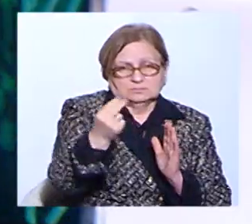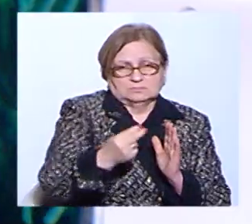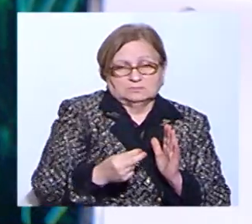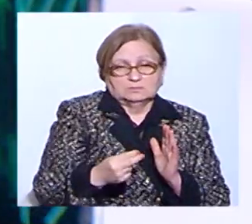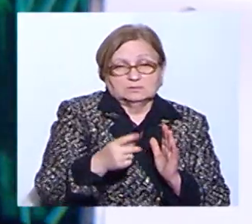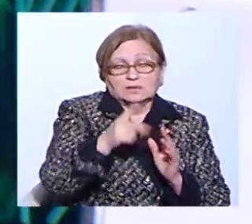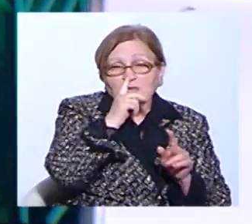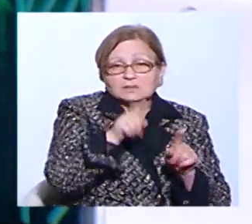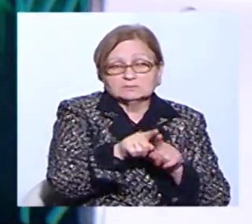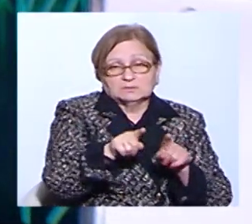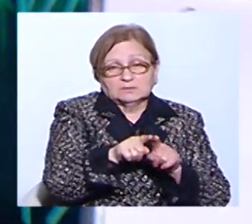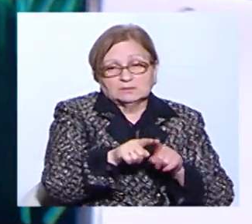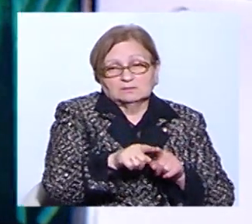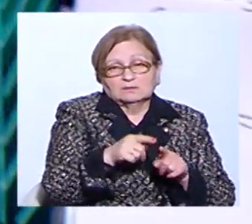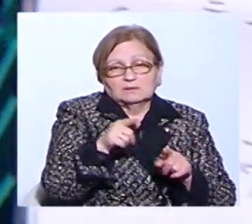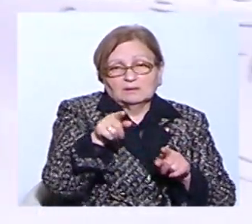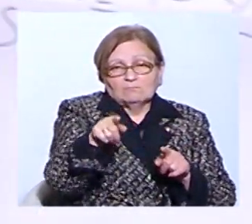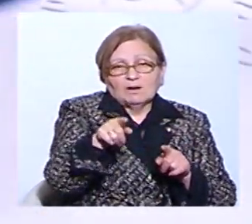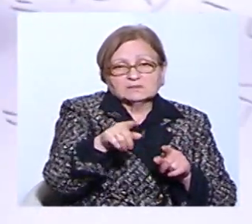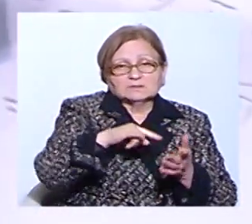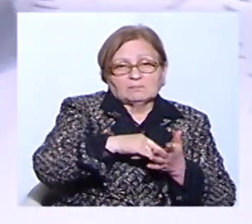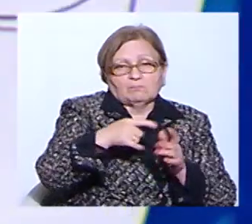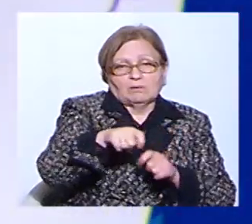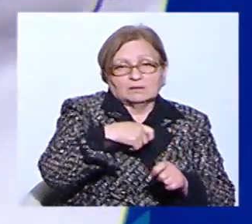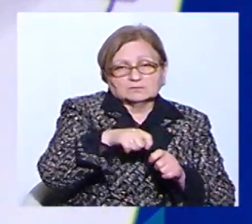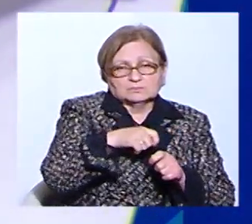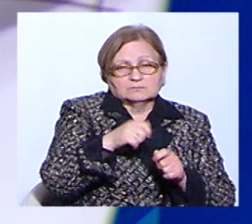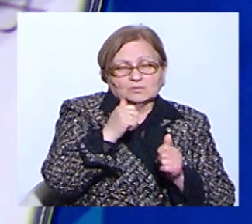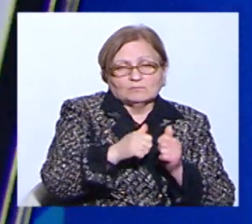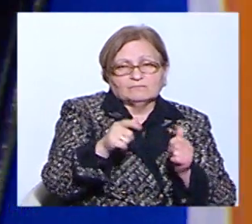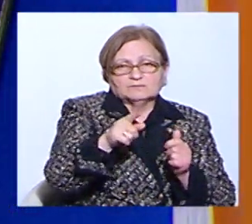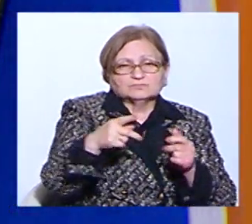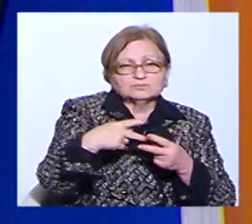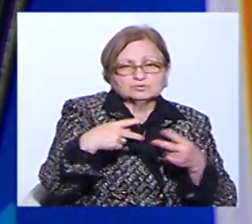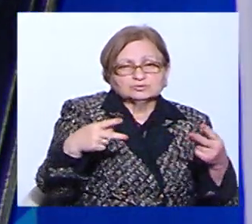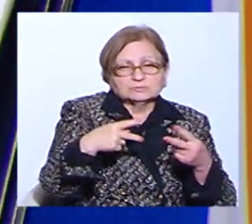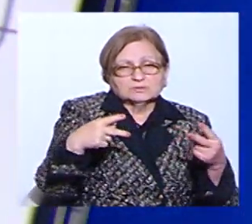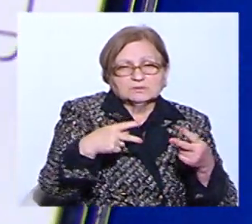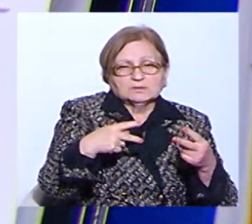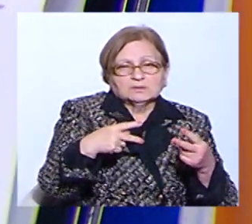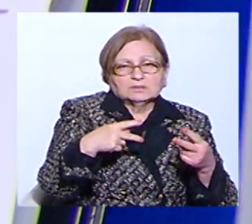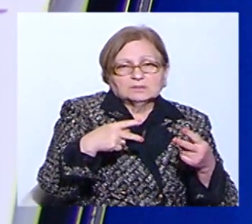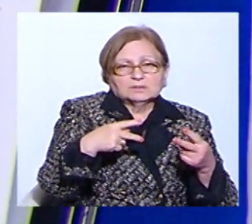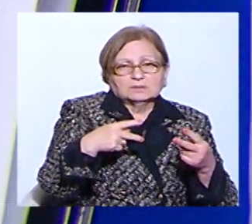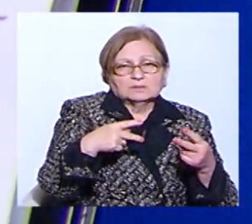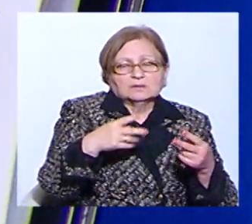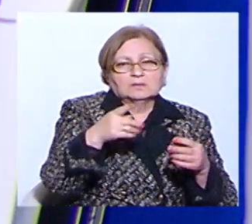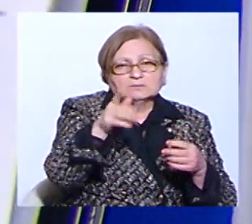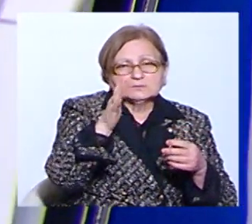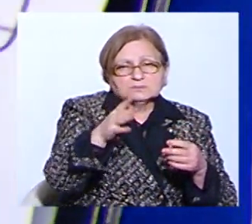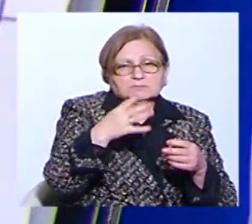ფიგურა, ერთმანეთის მსგავსი, შესაბამისად მათი ფართობის შეფარდება ყოველთვის იქნება, ისაც ადმინის